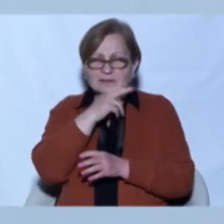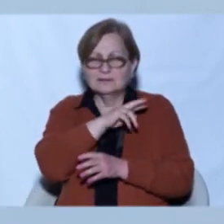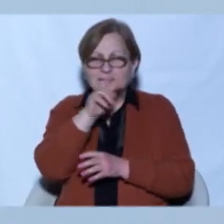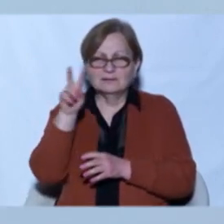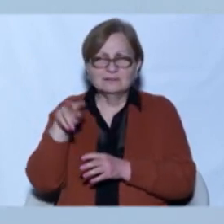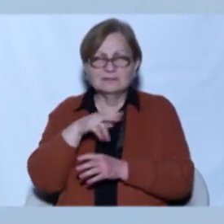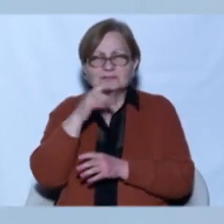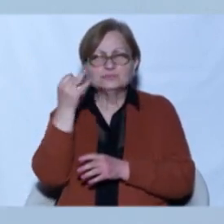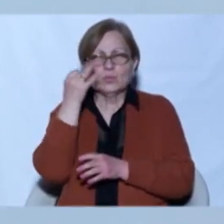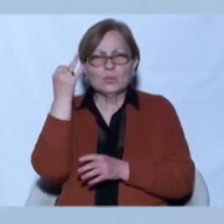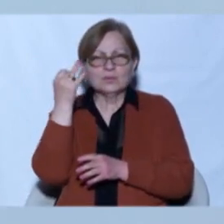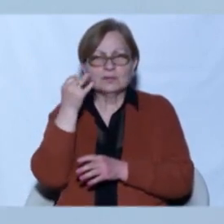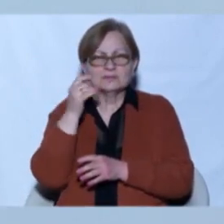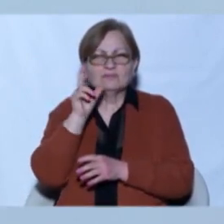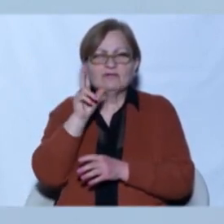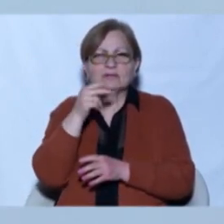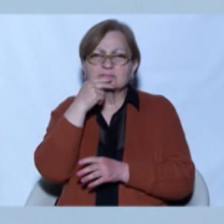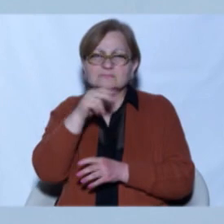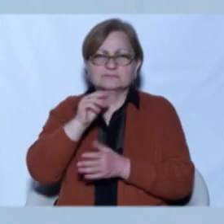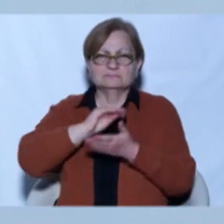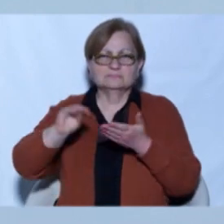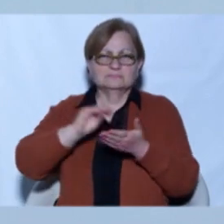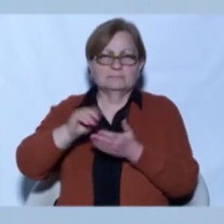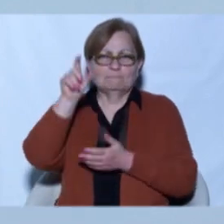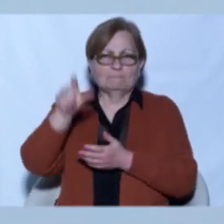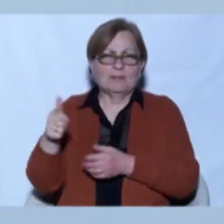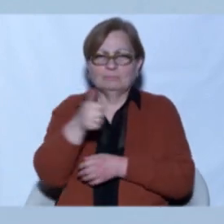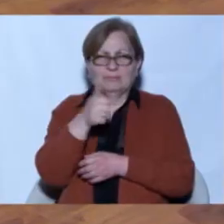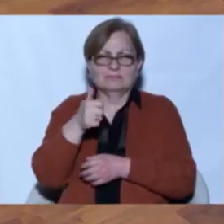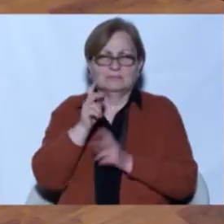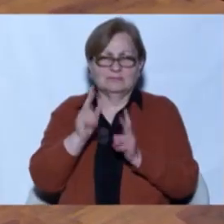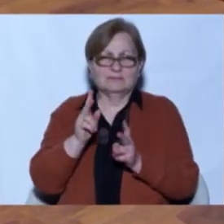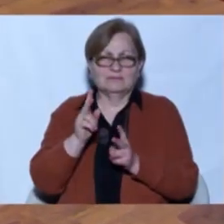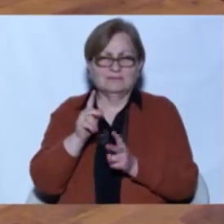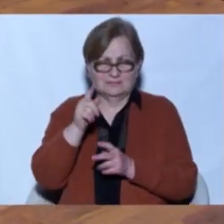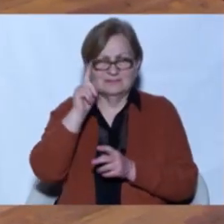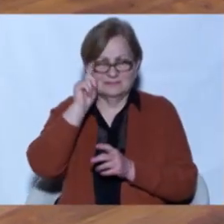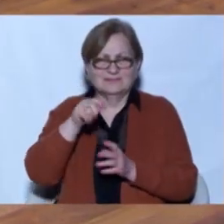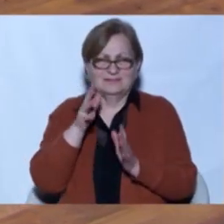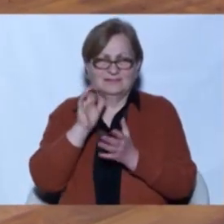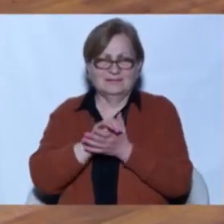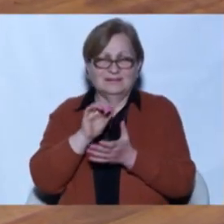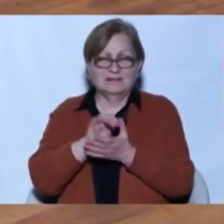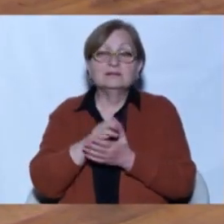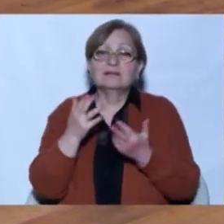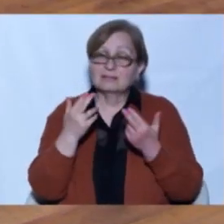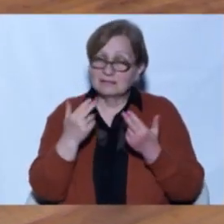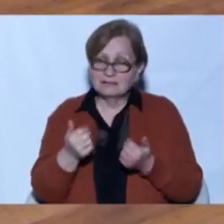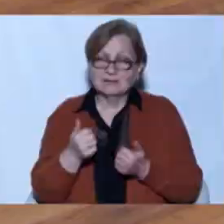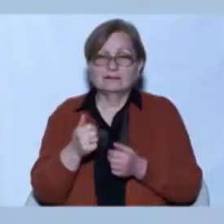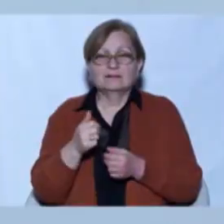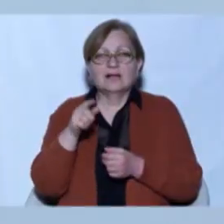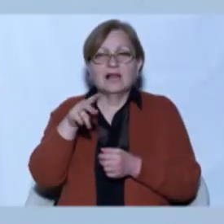შენი ქვეყნის ისტორიას, ქართული ლიტერატურის ისტორიას და ვფიქრობ, რომ გამოცნობა არ გაგიჭირდება. დიახ,